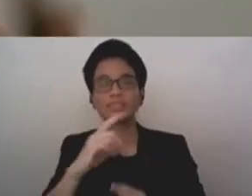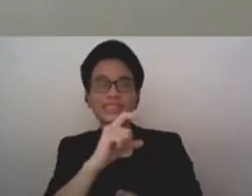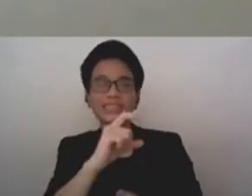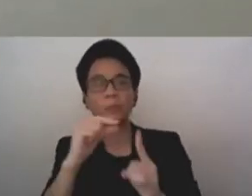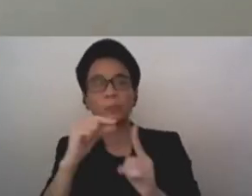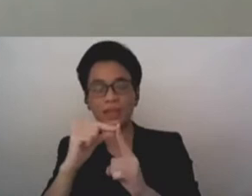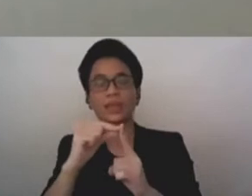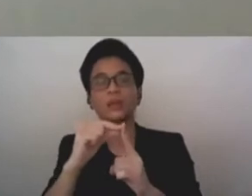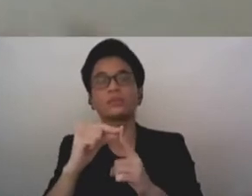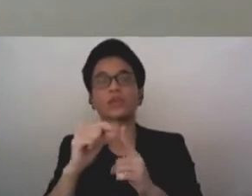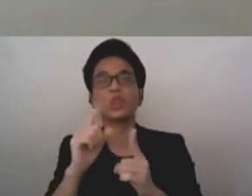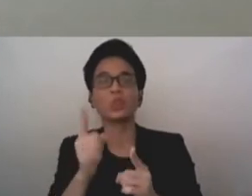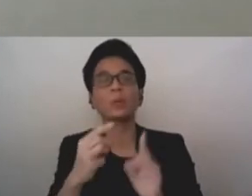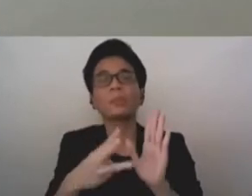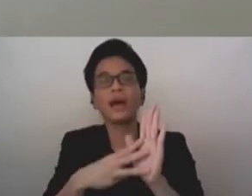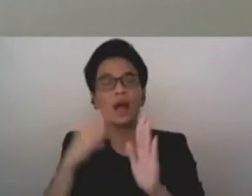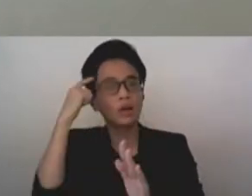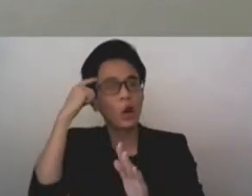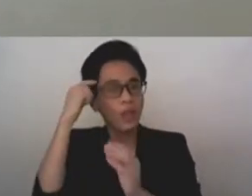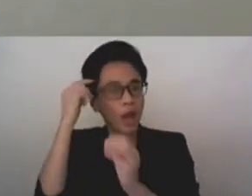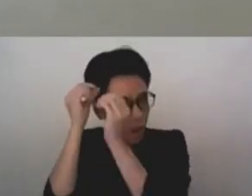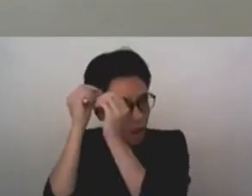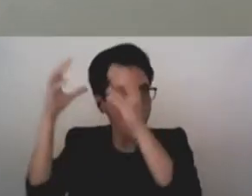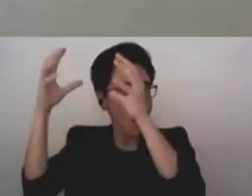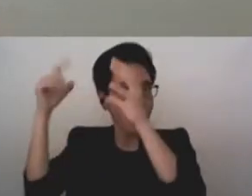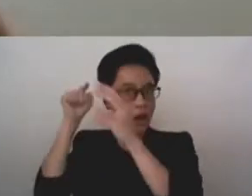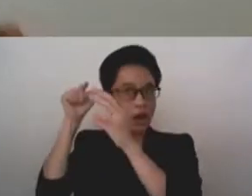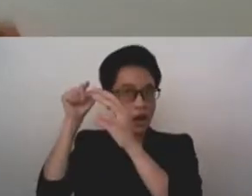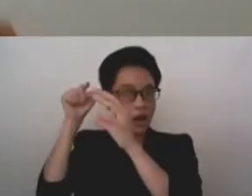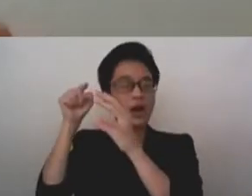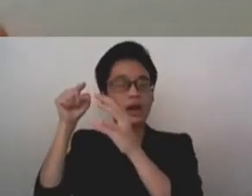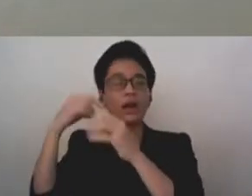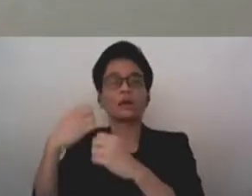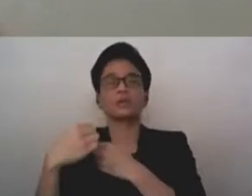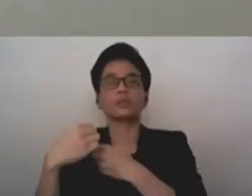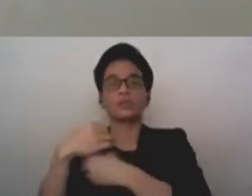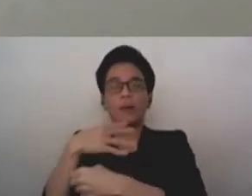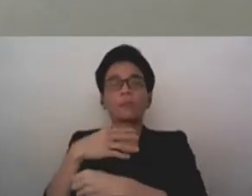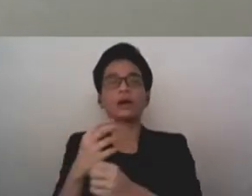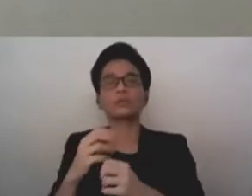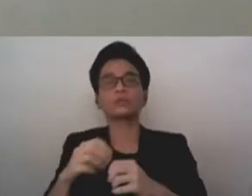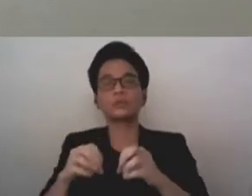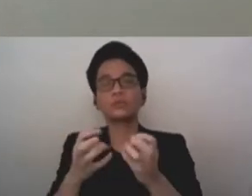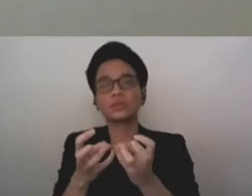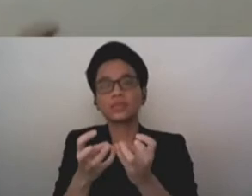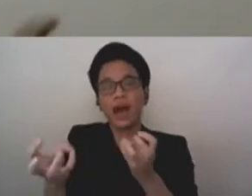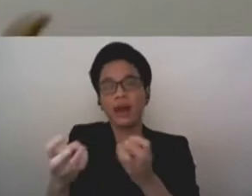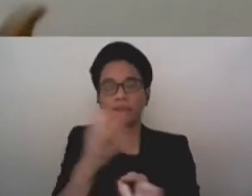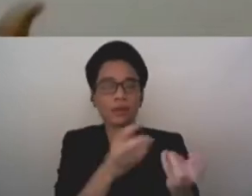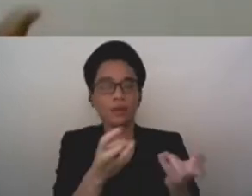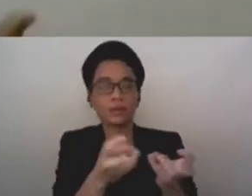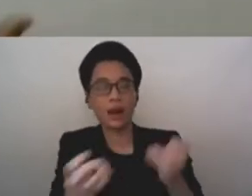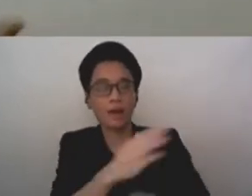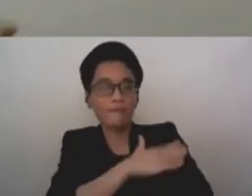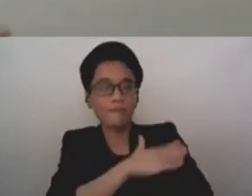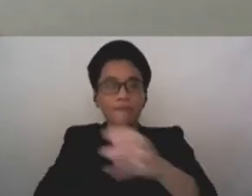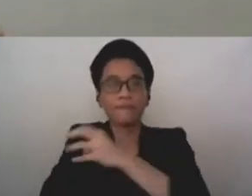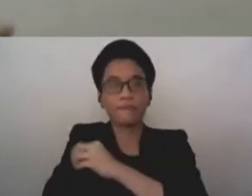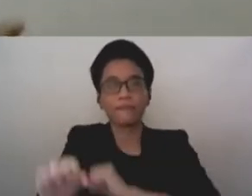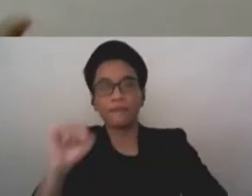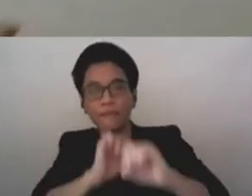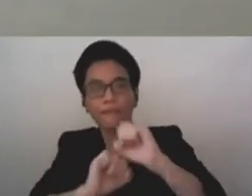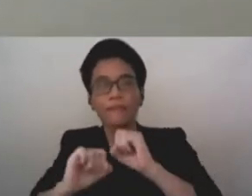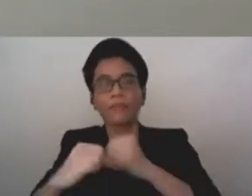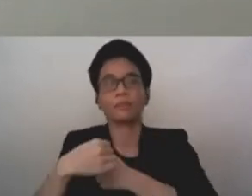kemudian berefek pada motorik dan postural. Nah, jadi ketika itu kena di kehamilan terakhir, mungkin